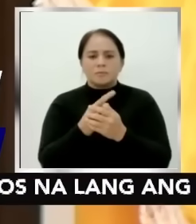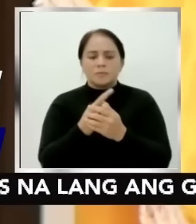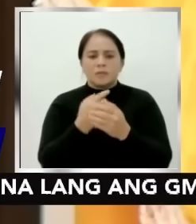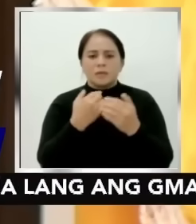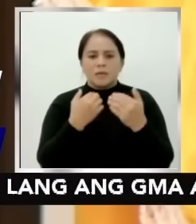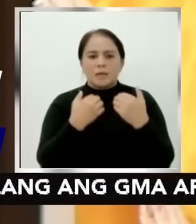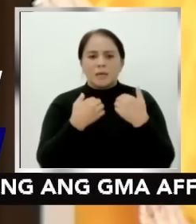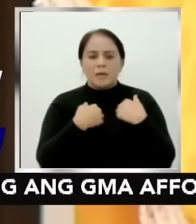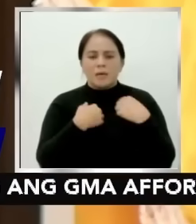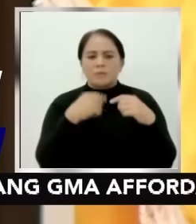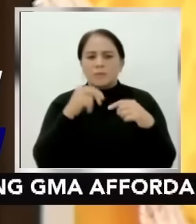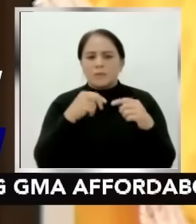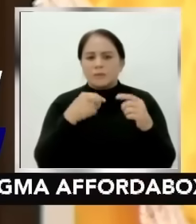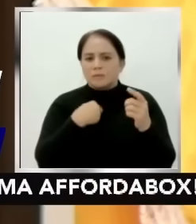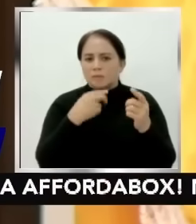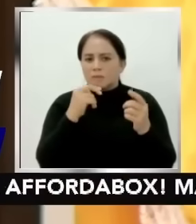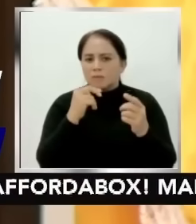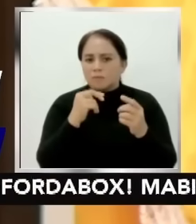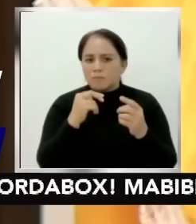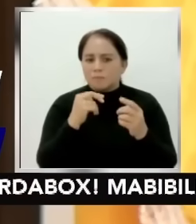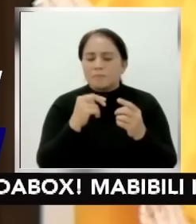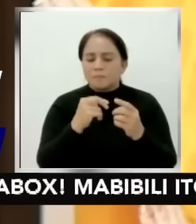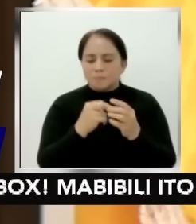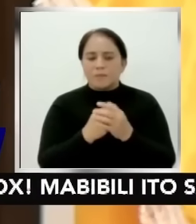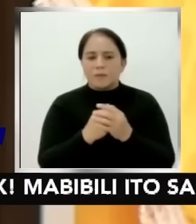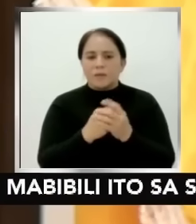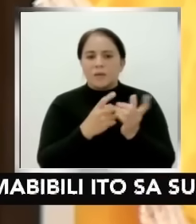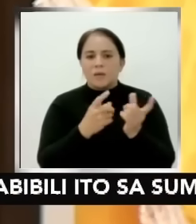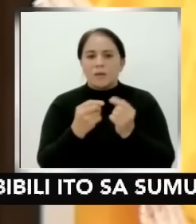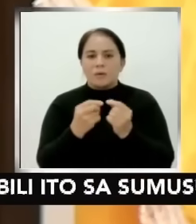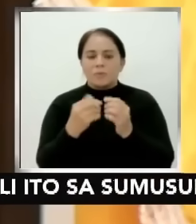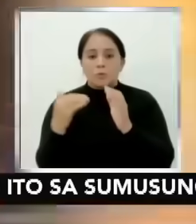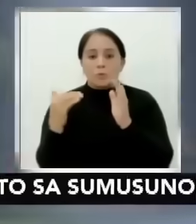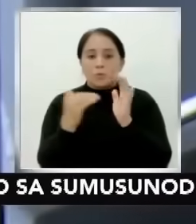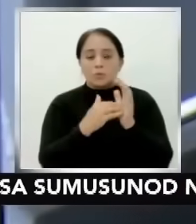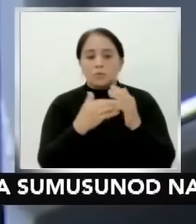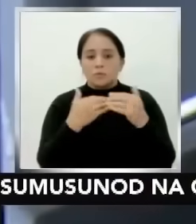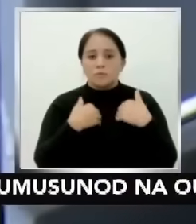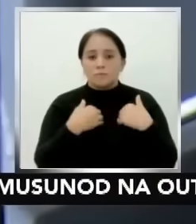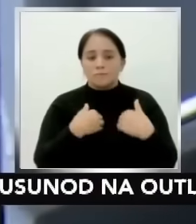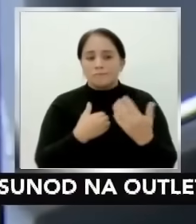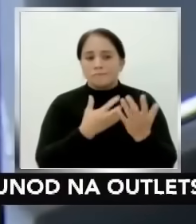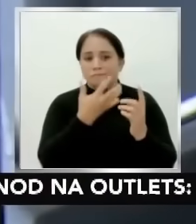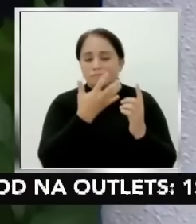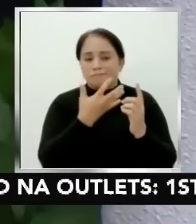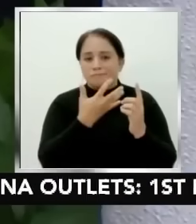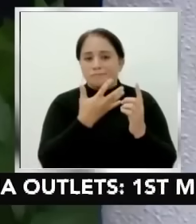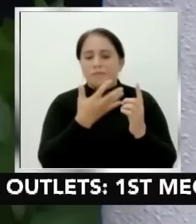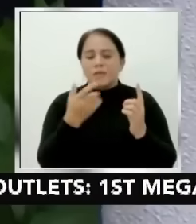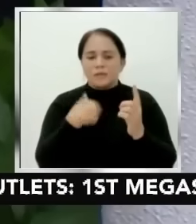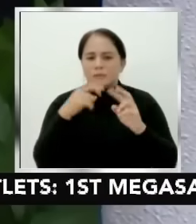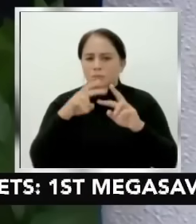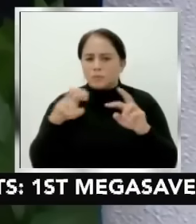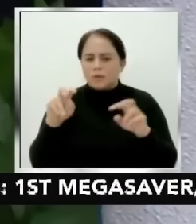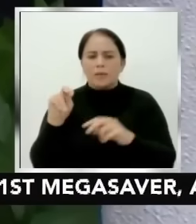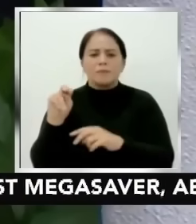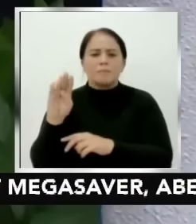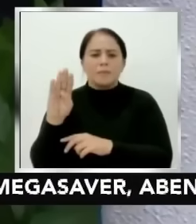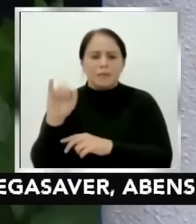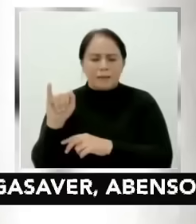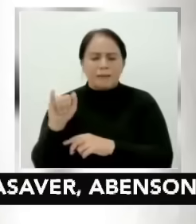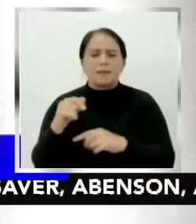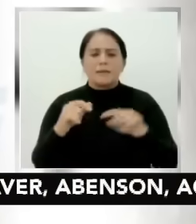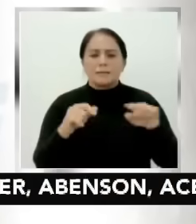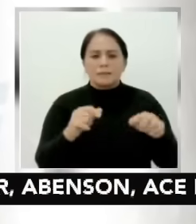which you can respect religious freedom if it goes against human decency already. Bukod sa investigasyon ng NBI, bubuo ng task group